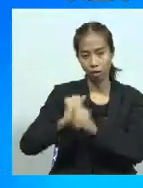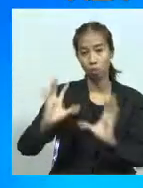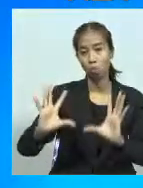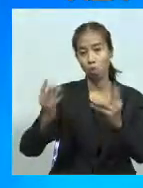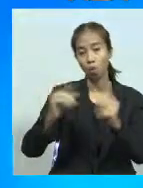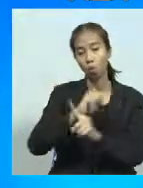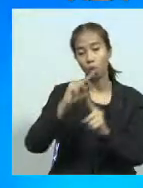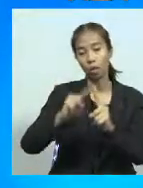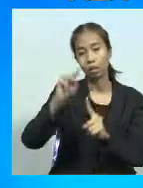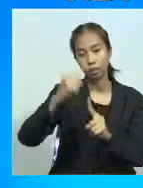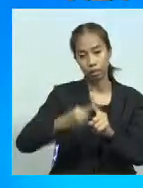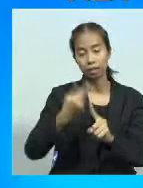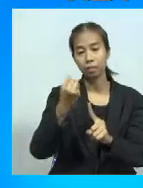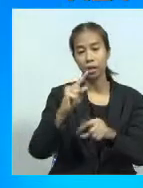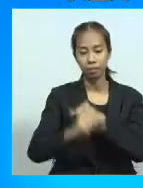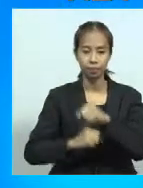ศจิกายน